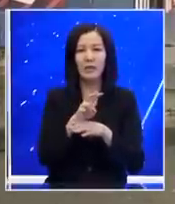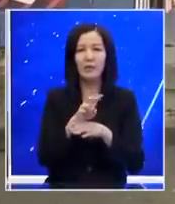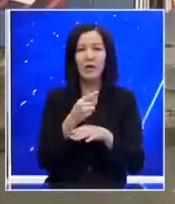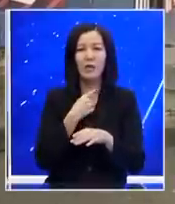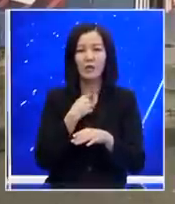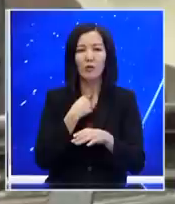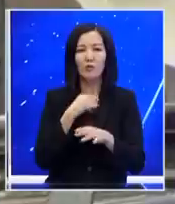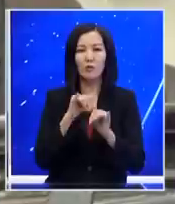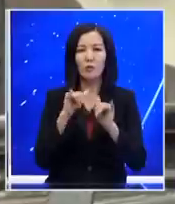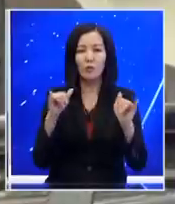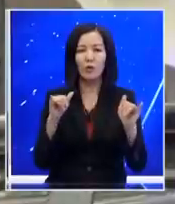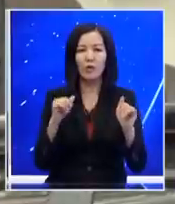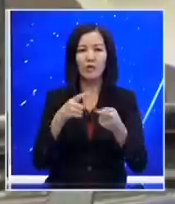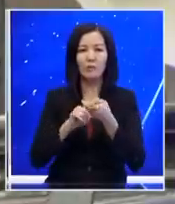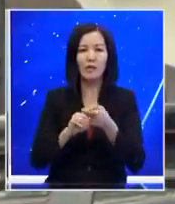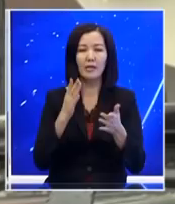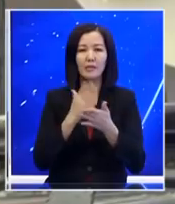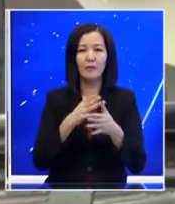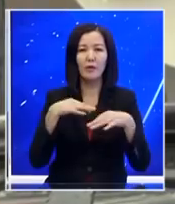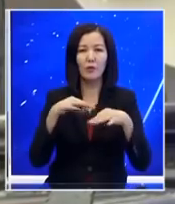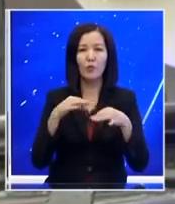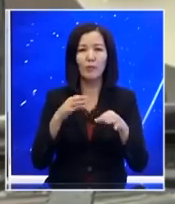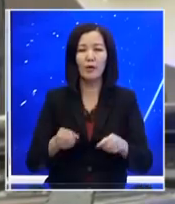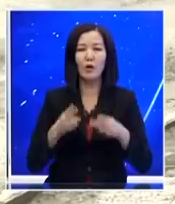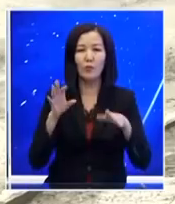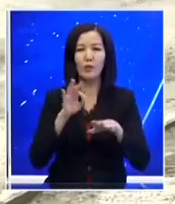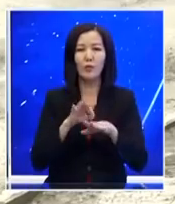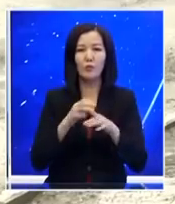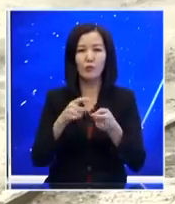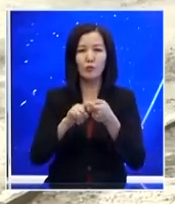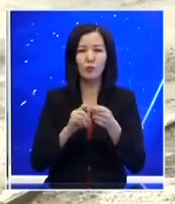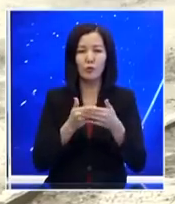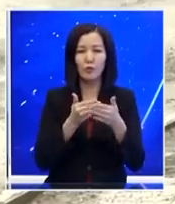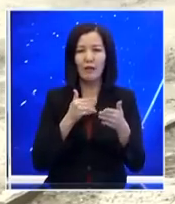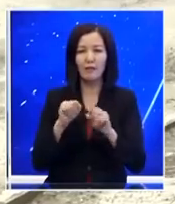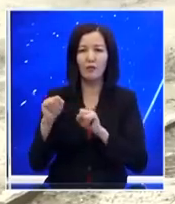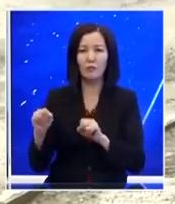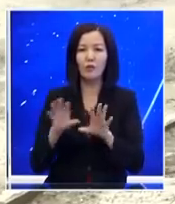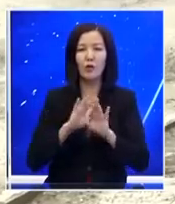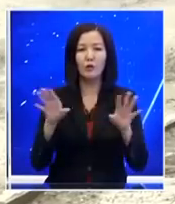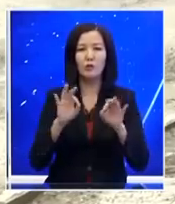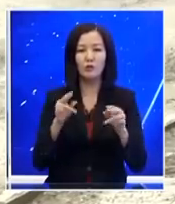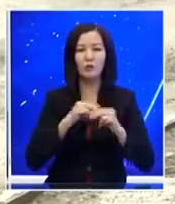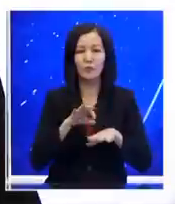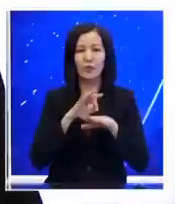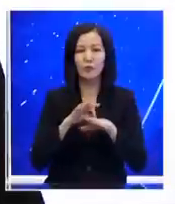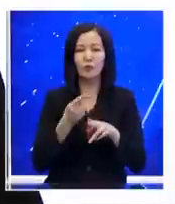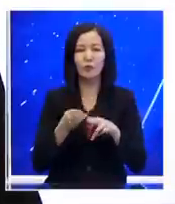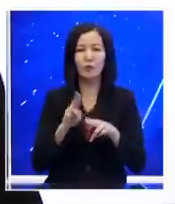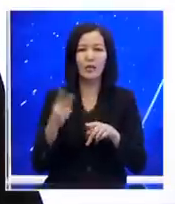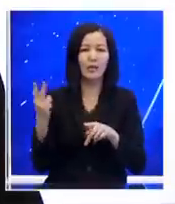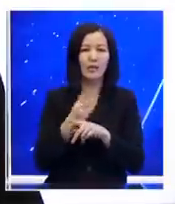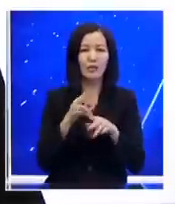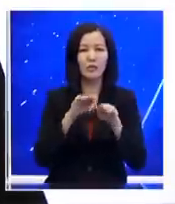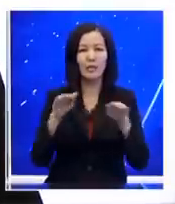Олар дауыс ұлғайтқыш байланысы бар автокөлікпен қауіпті індетті жұқтырудың алдын алу жөнінде түсіндіру жұмыстарын жүргізуде.